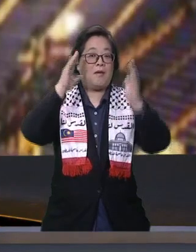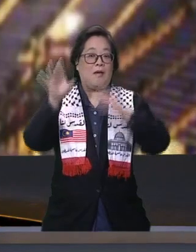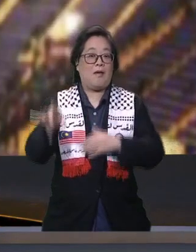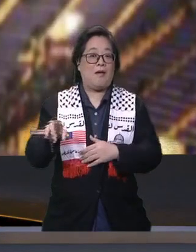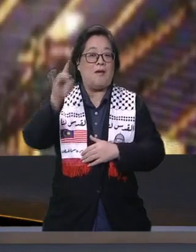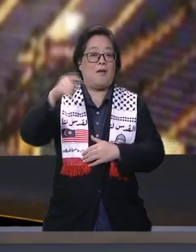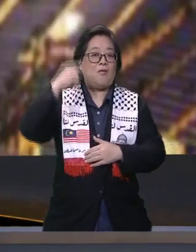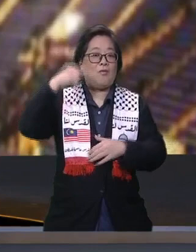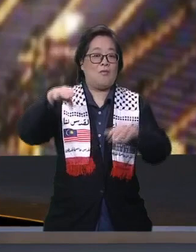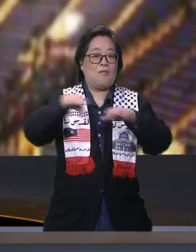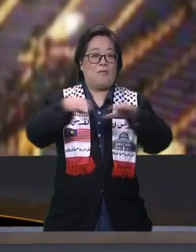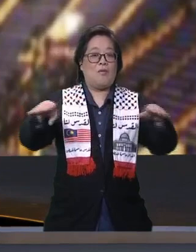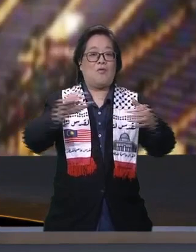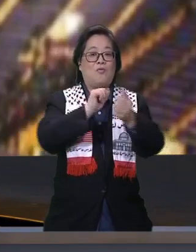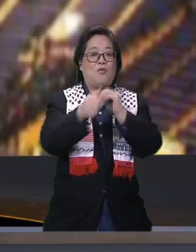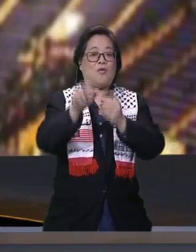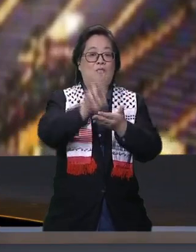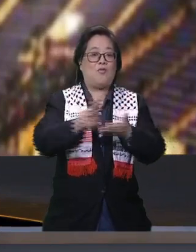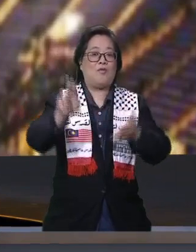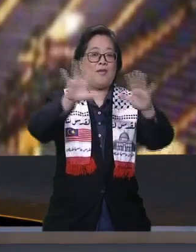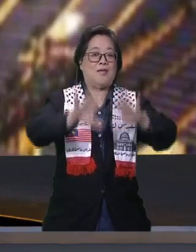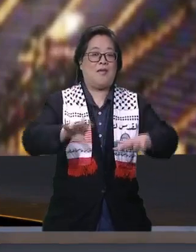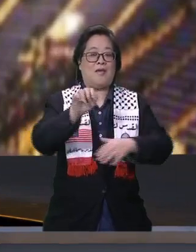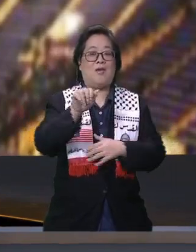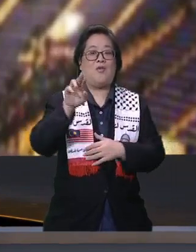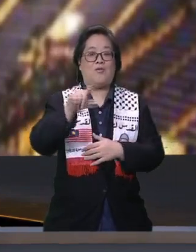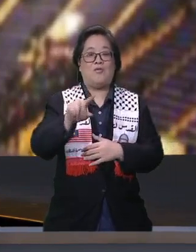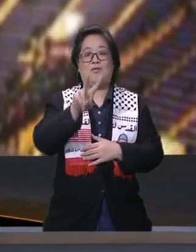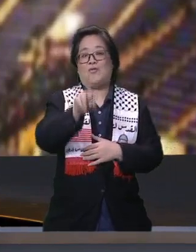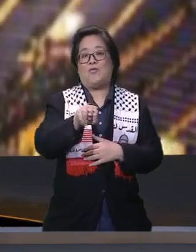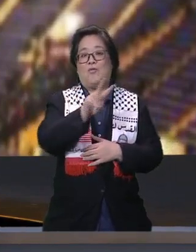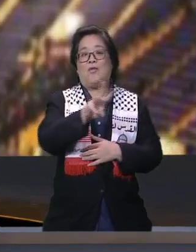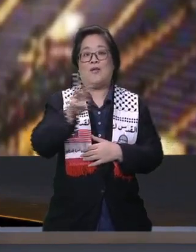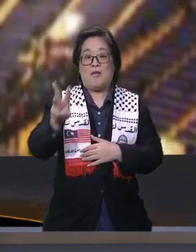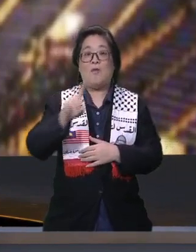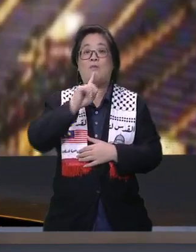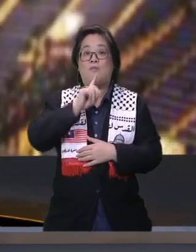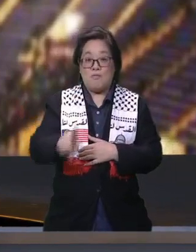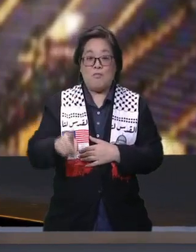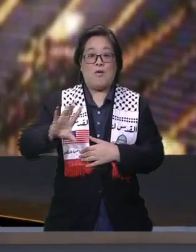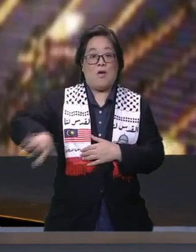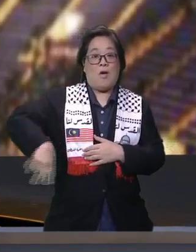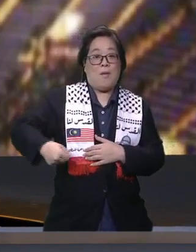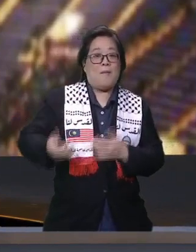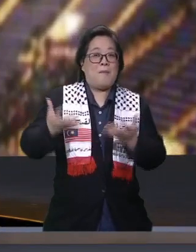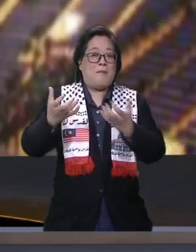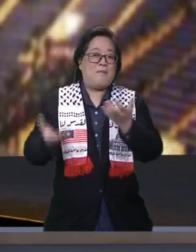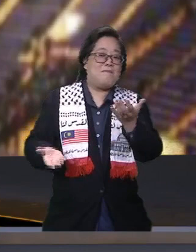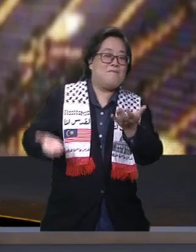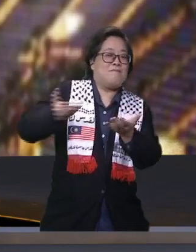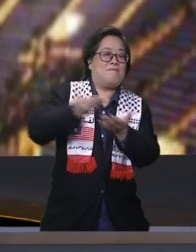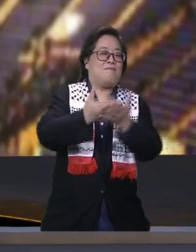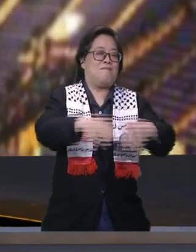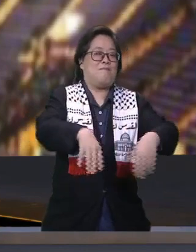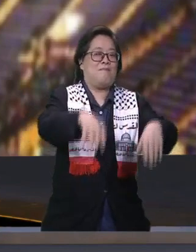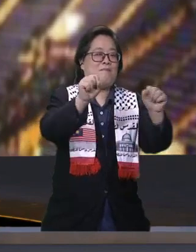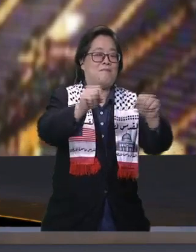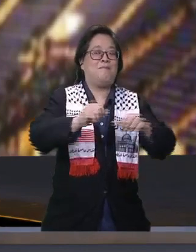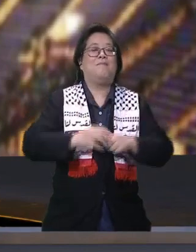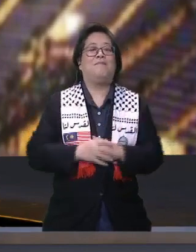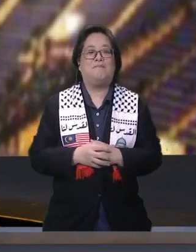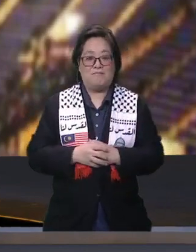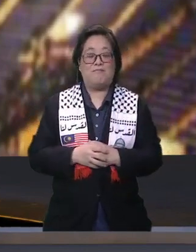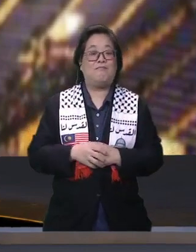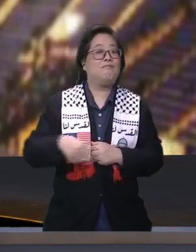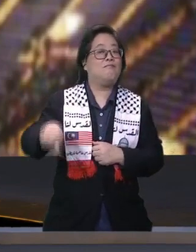Malaysia dipilih sebagai tuan rumah Sukan Universiti ASEAN AUG 2026 walaupun Kemboja cuba membida hak penganjuran temasya